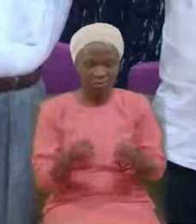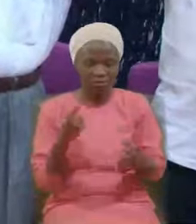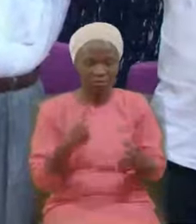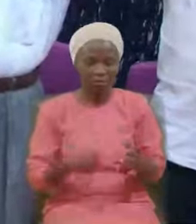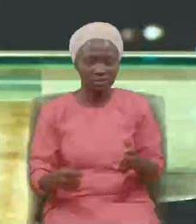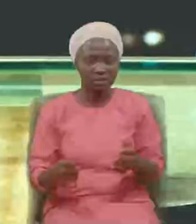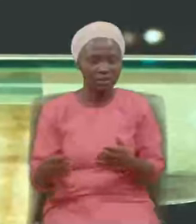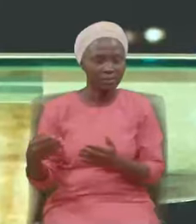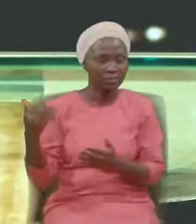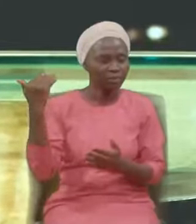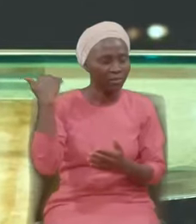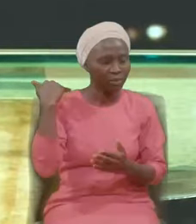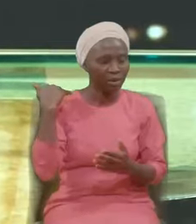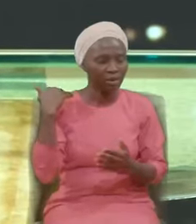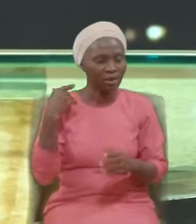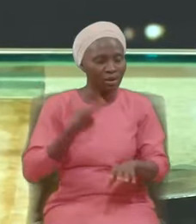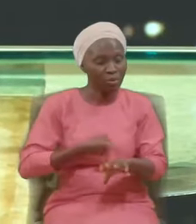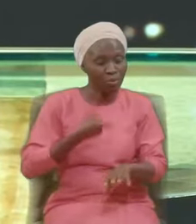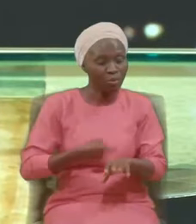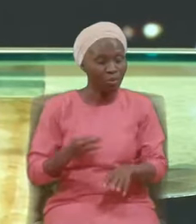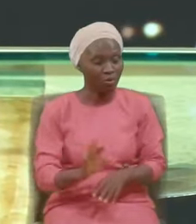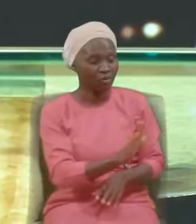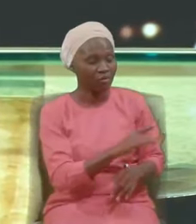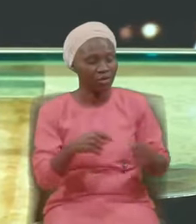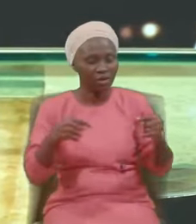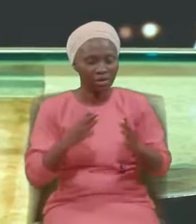Brise l'épine dorsale de leur ennemi.